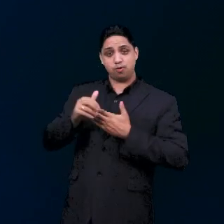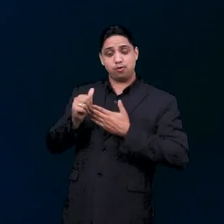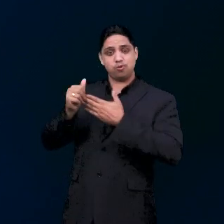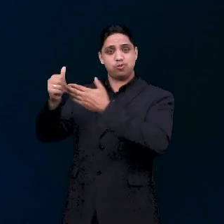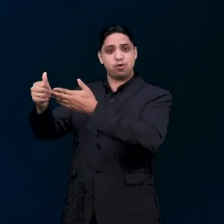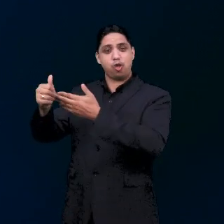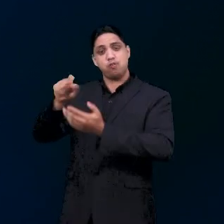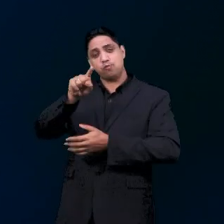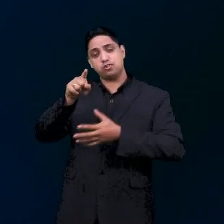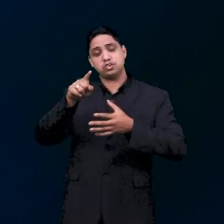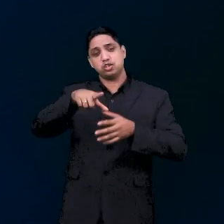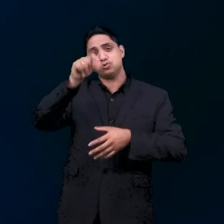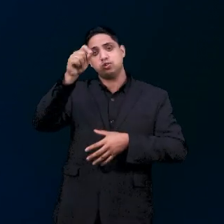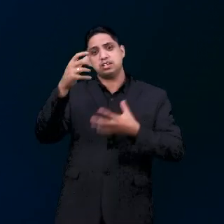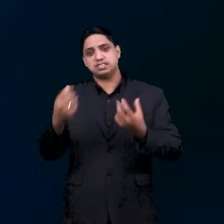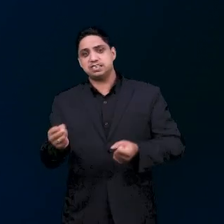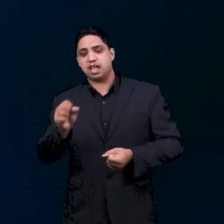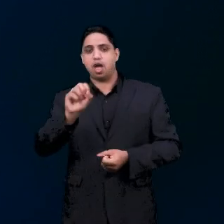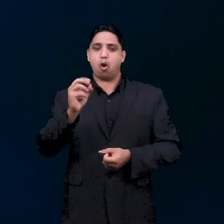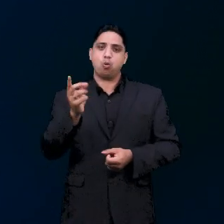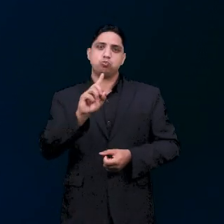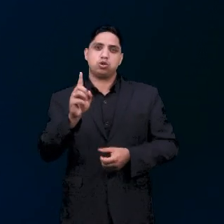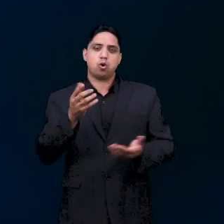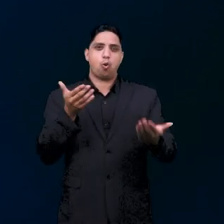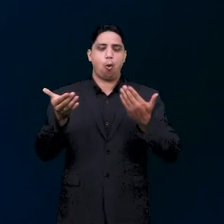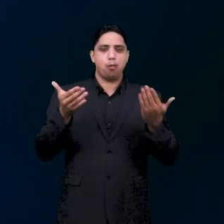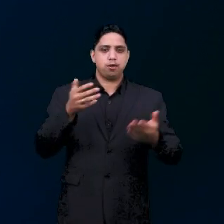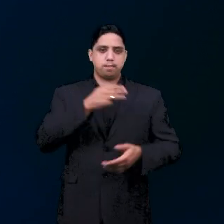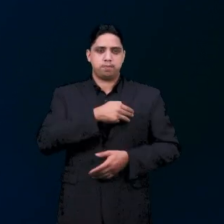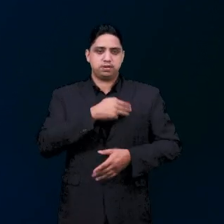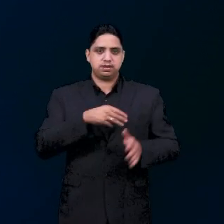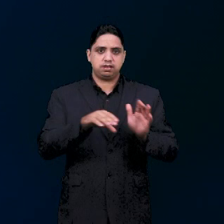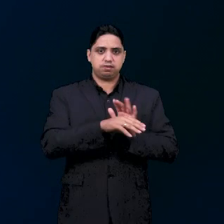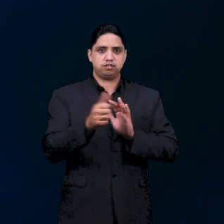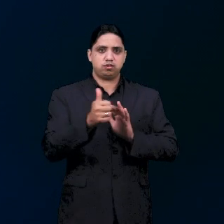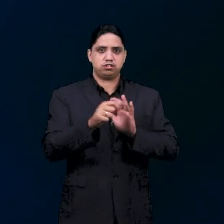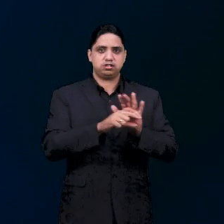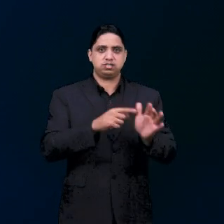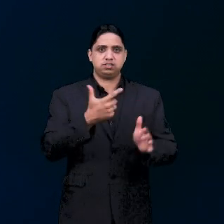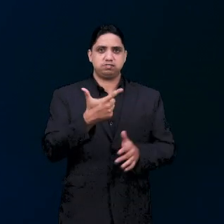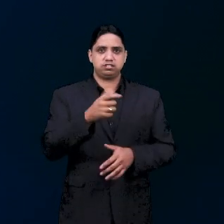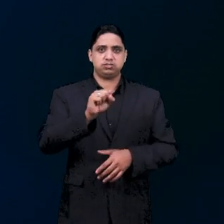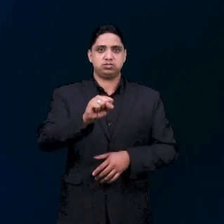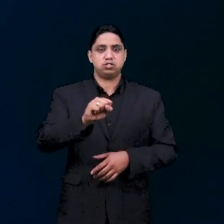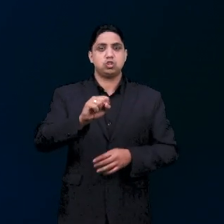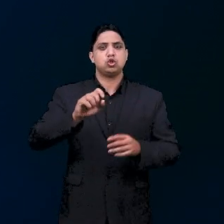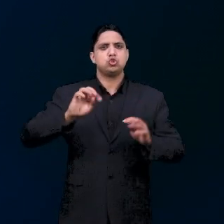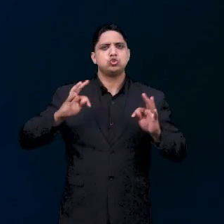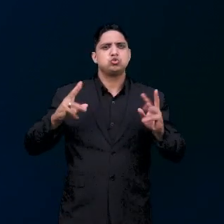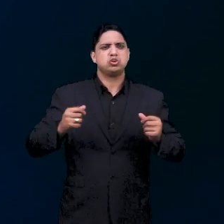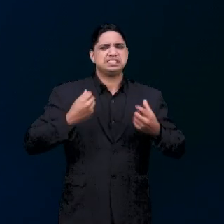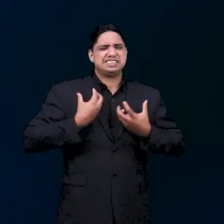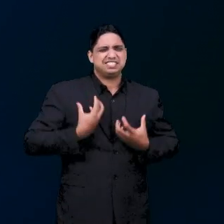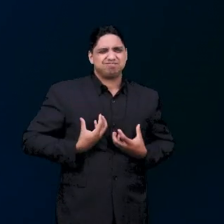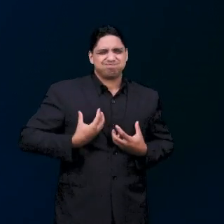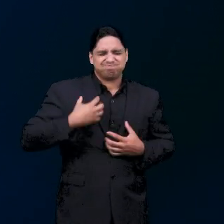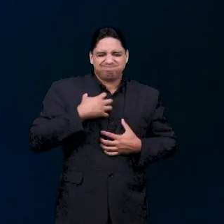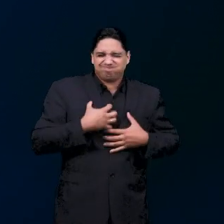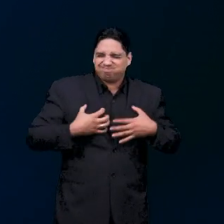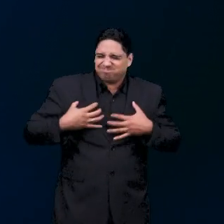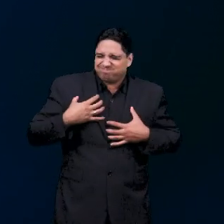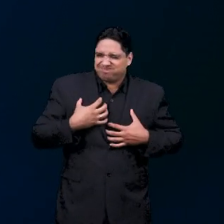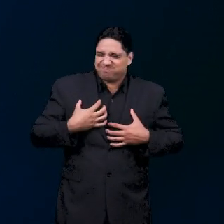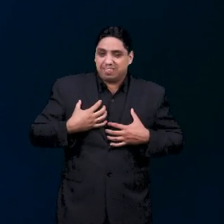la direction et c'est à nous d'accepter ou pas, comme on lit en Matthieu 11, 28. Venez à moi, vous tous qui